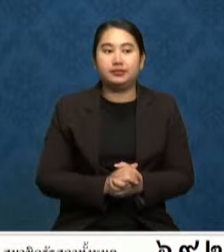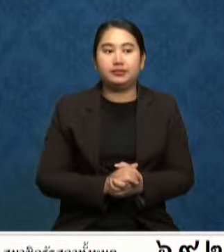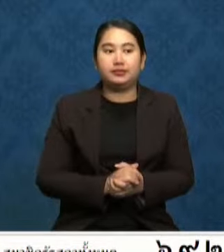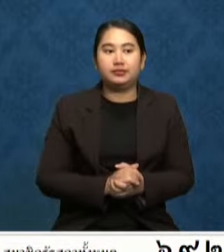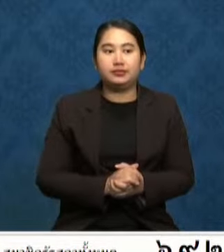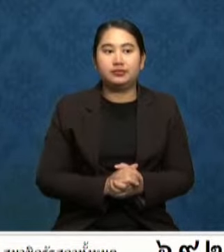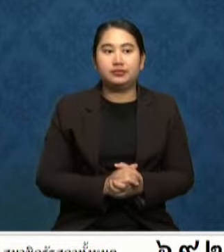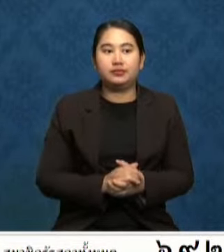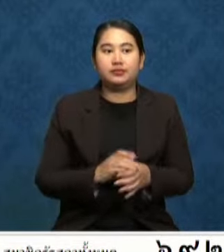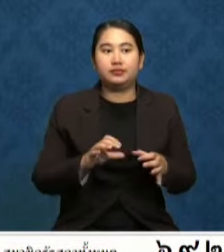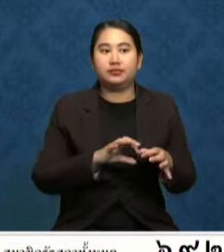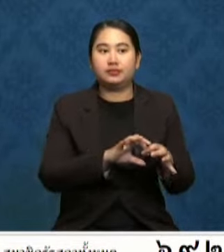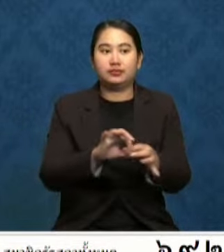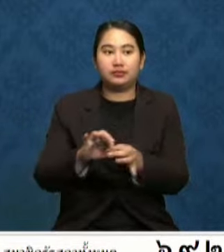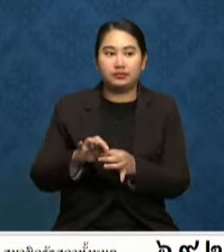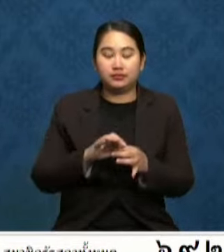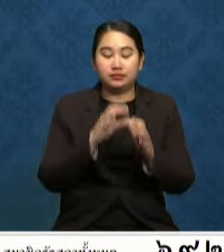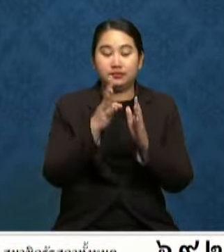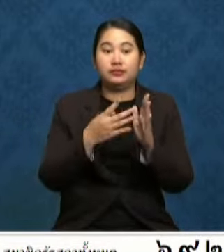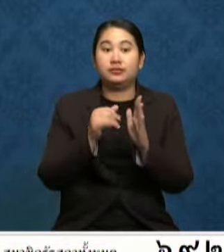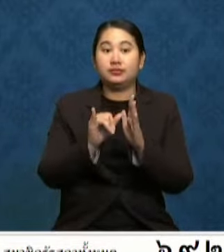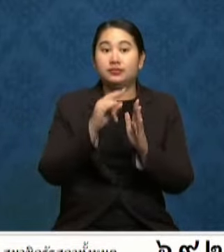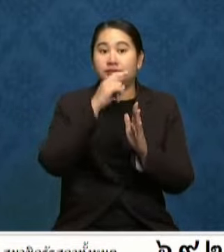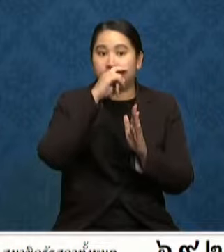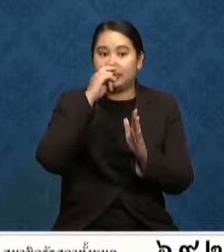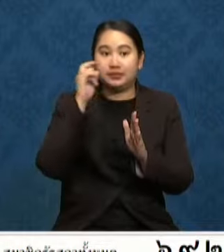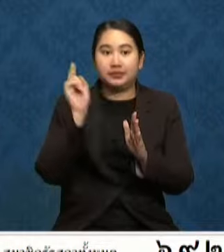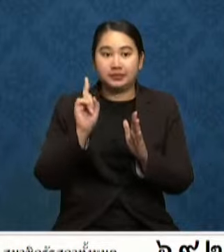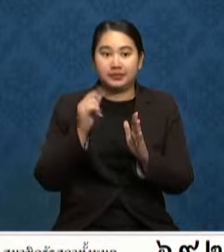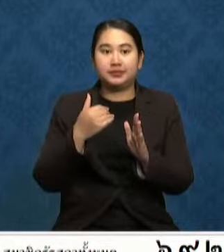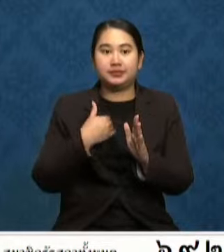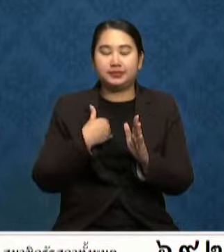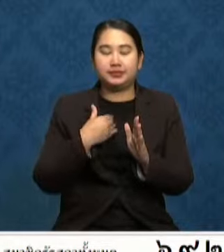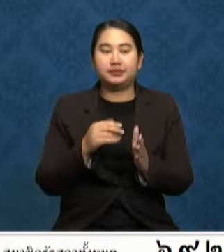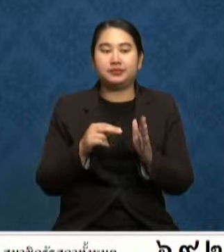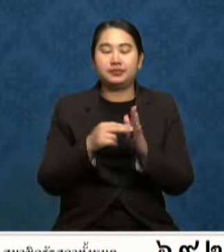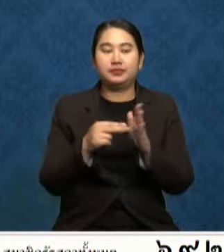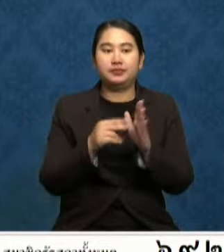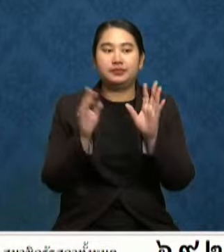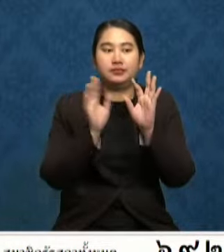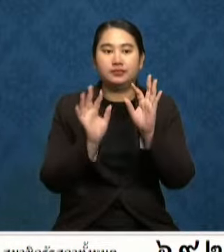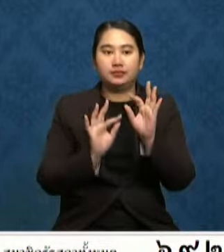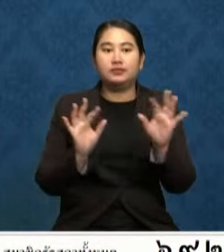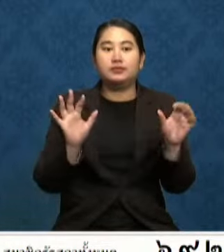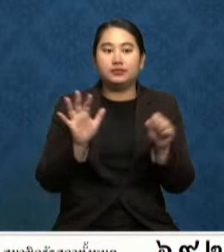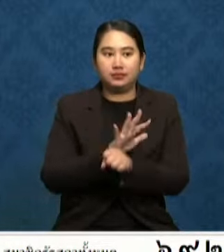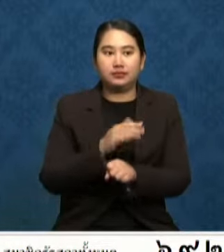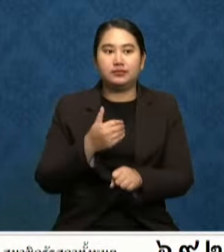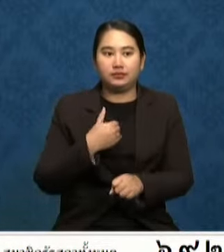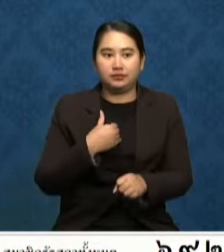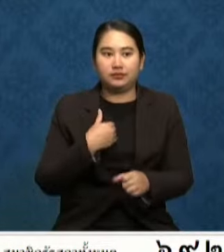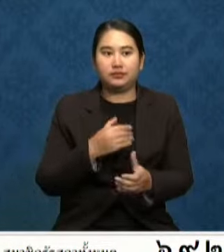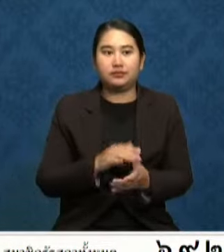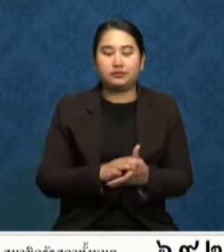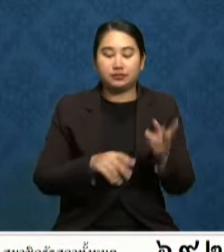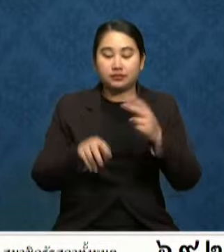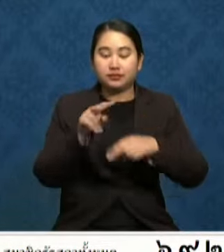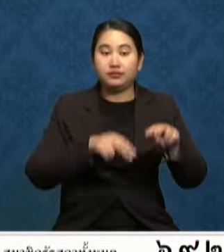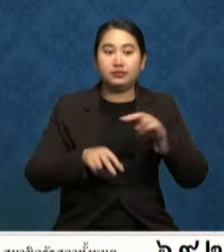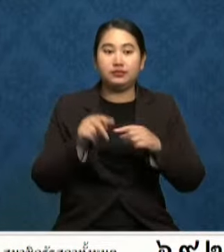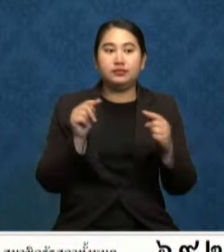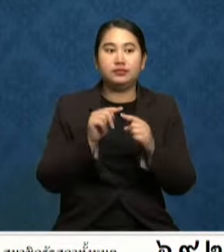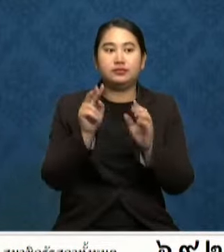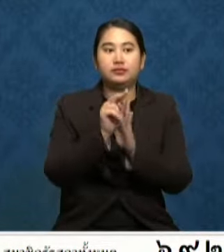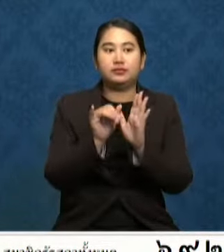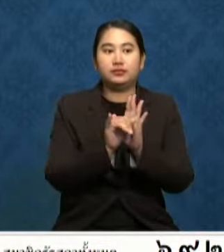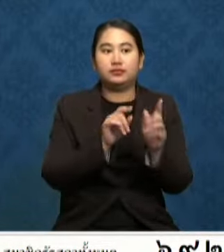สัมผัญหอสอครองกับยุทศาชาตไหมเค้าก็แดงไ้ครบท่วนครัในพากภานวกไปตรวจอบว นหบายท